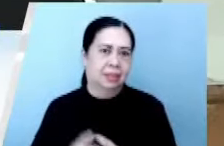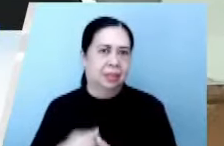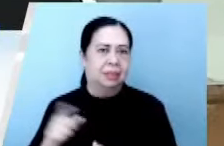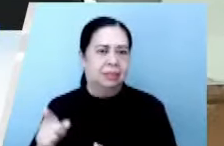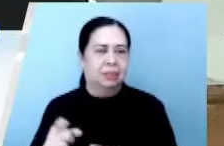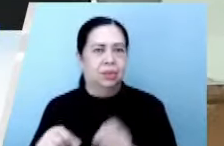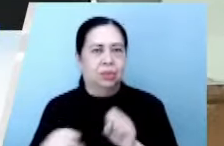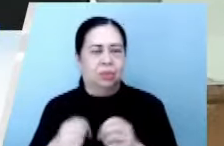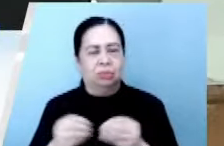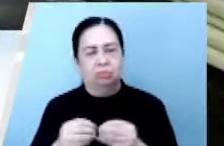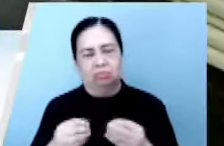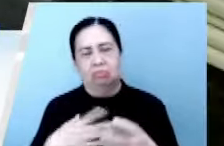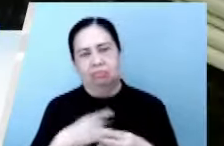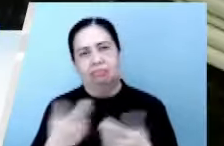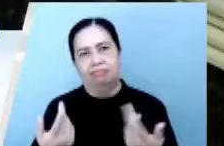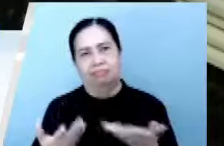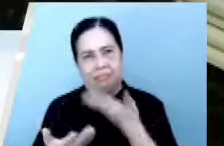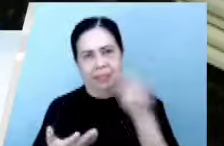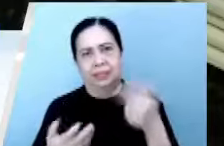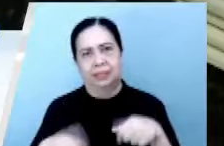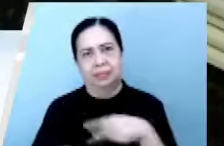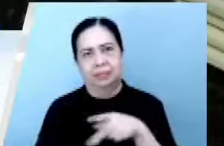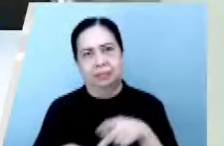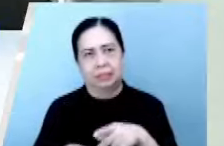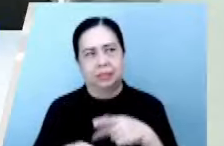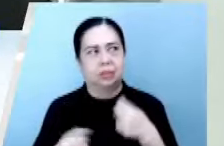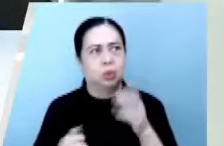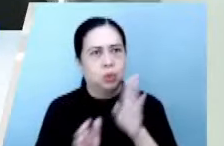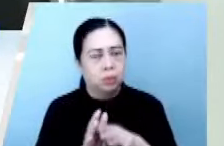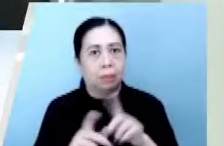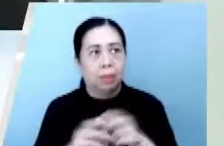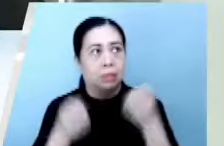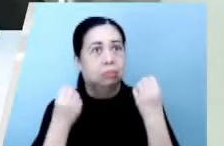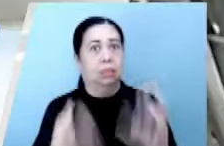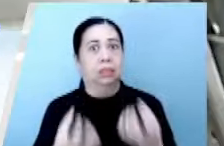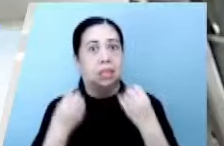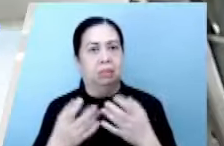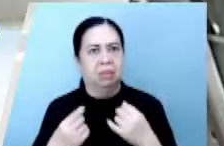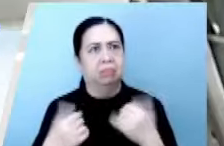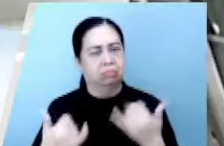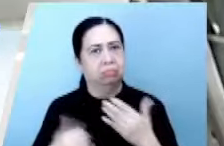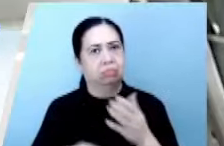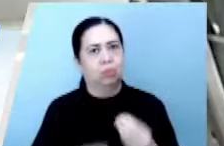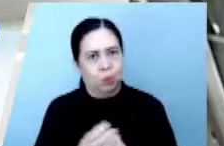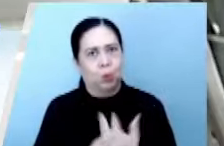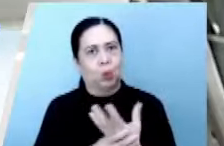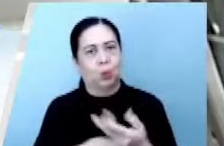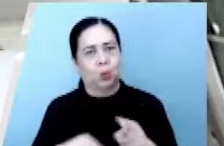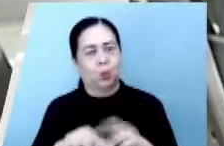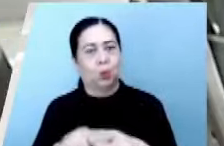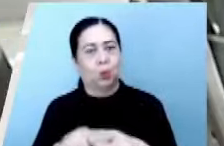rin dito sa Pilipinas. Maliit ang kita, pero pag madami, nabubuo din lahat, lumalaki. Sa halagang 199 pesos, sulit ang